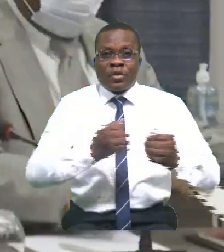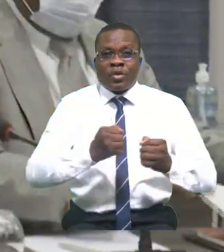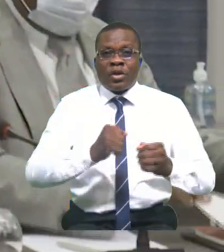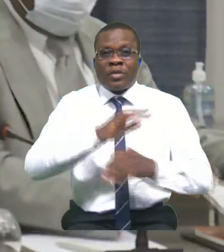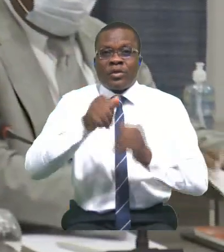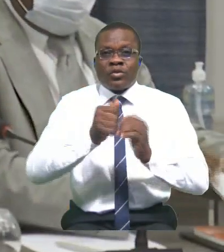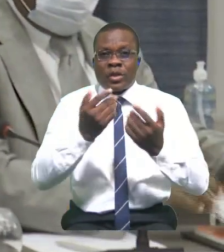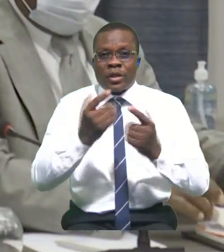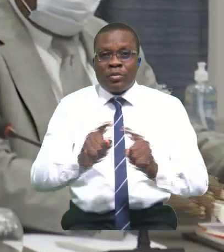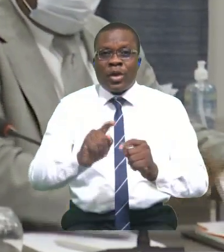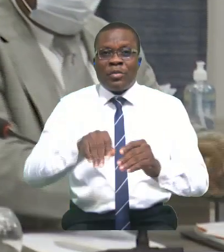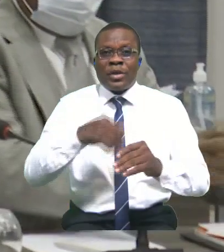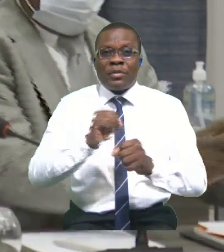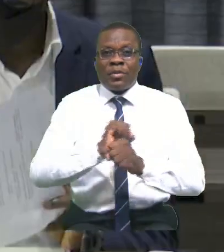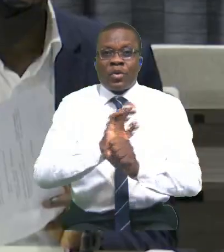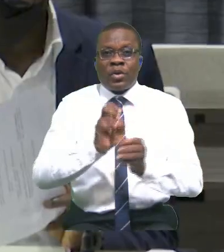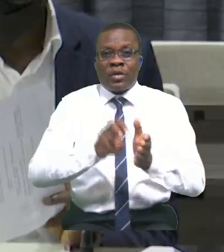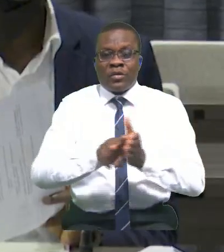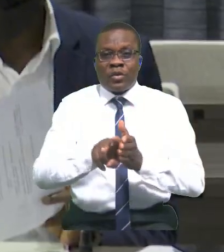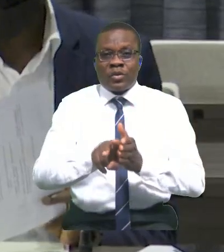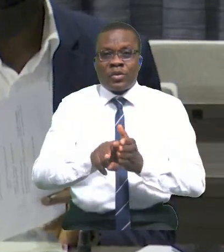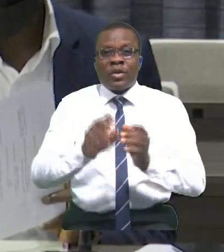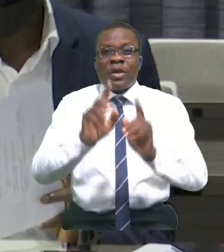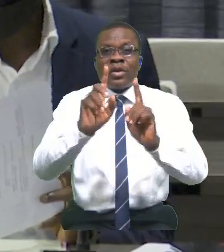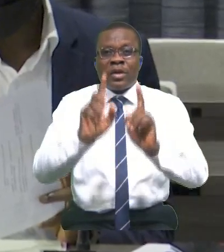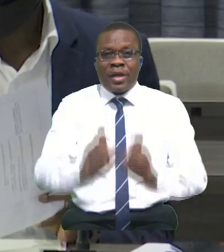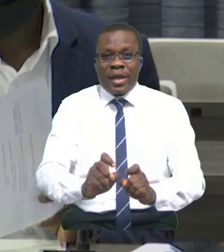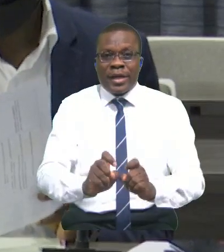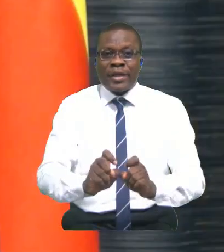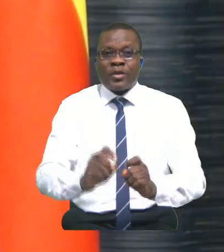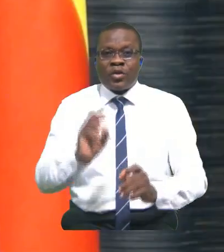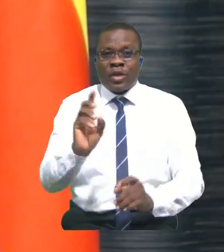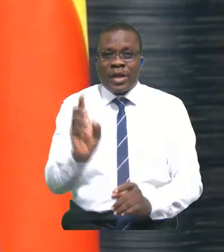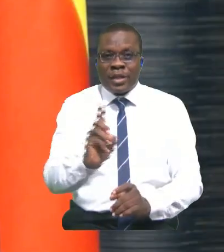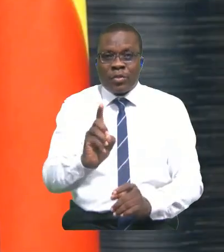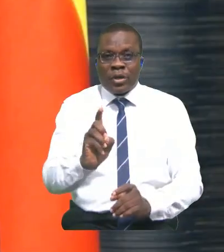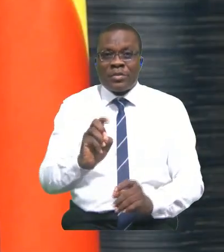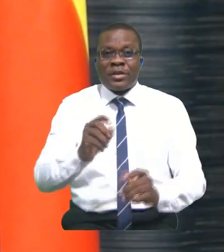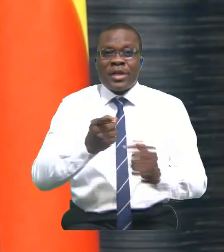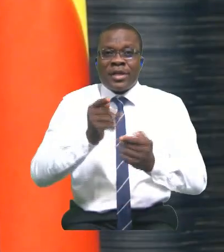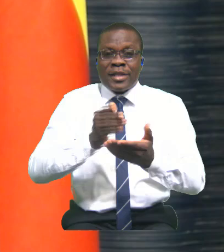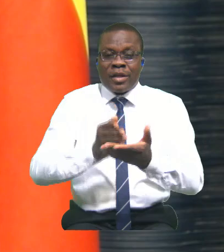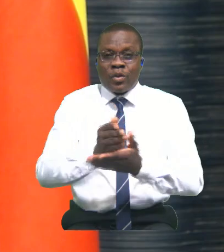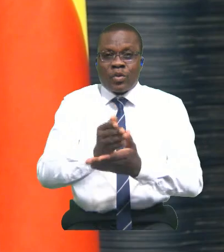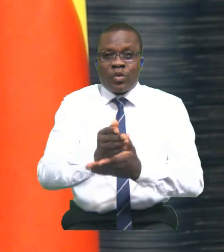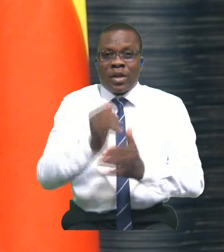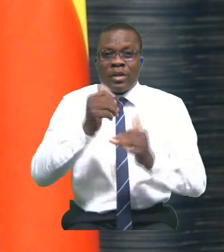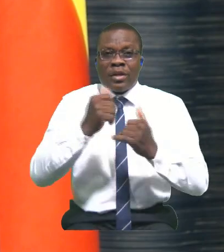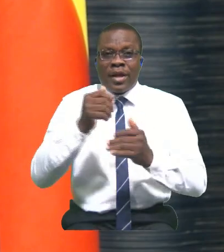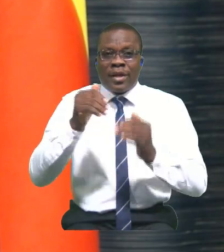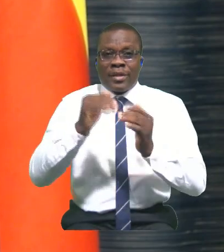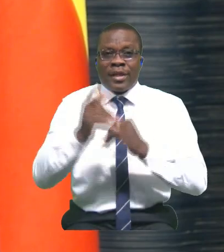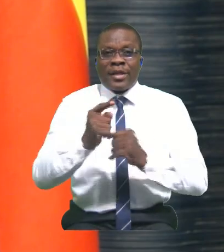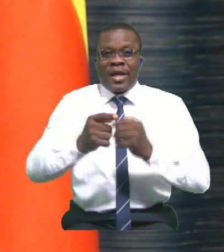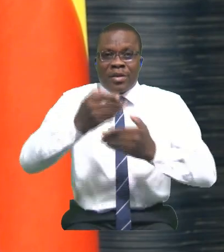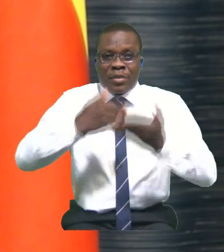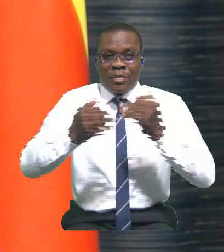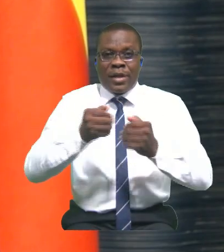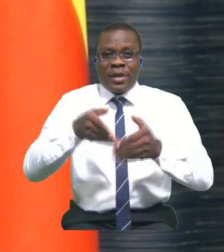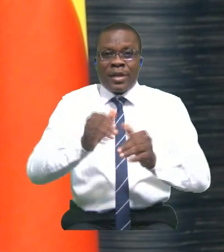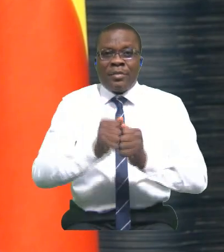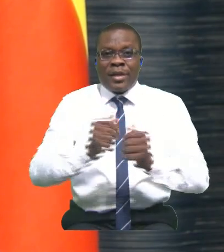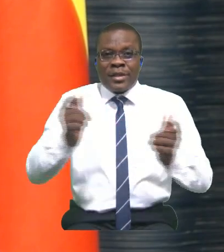de cette menace la question de la démocratie et de l'État de droit a été également abordé au cours de cette